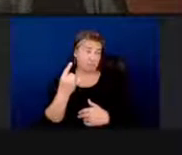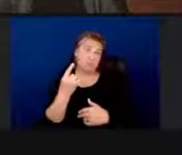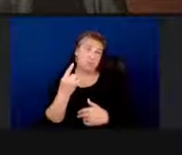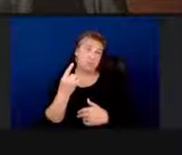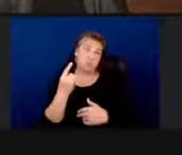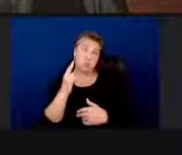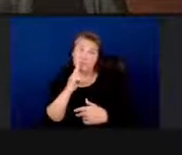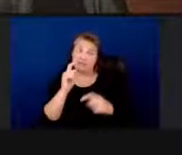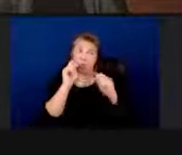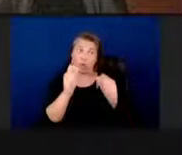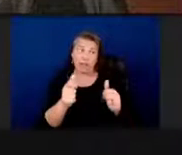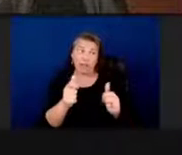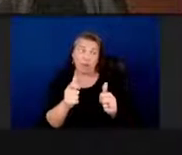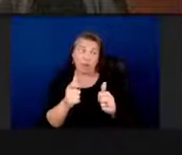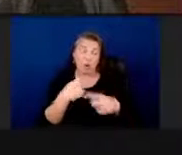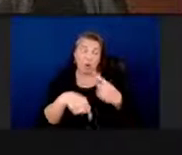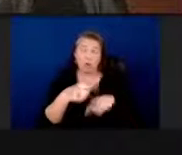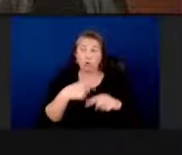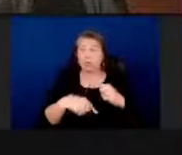أن هذه